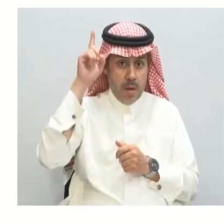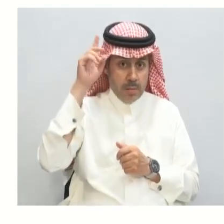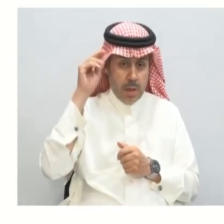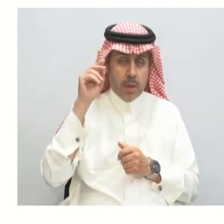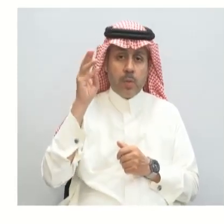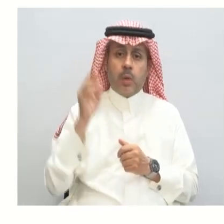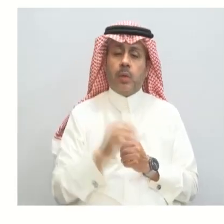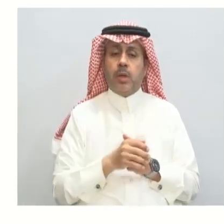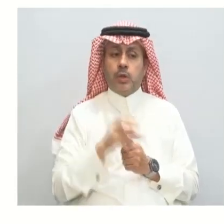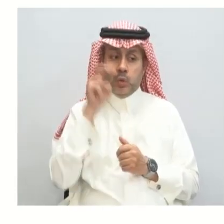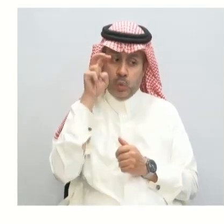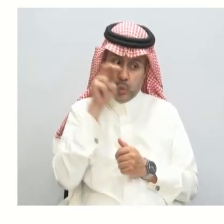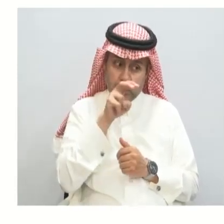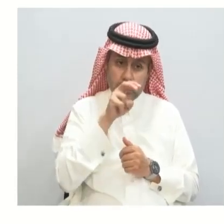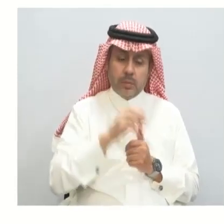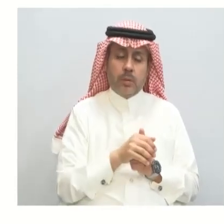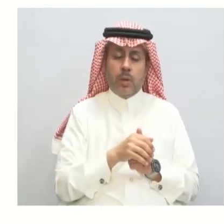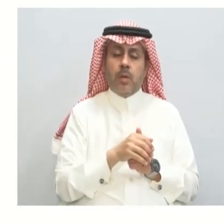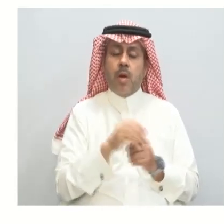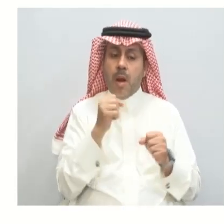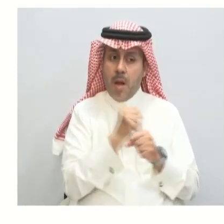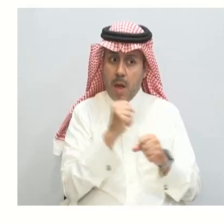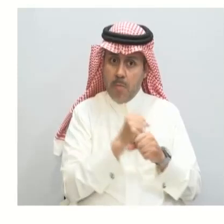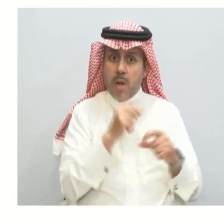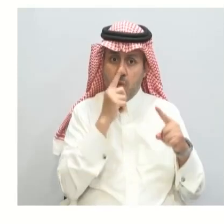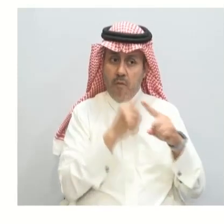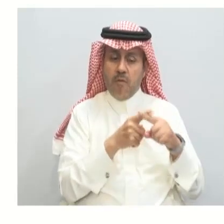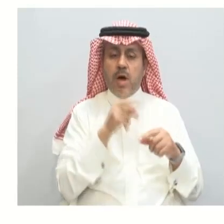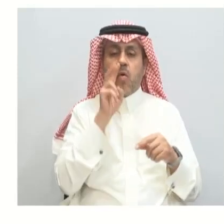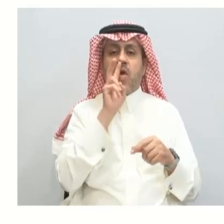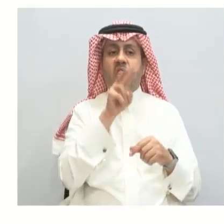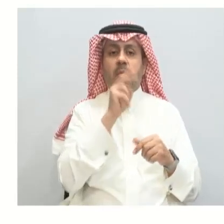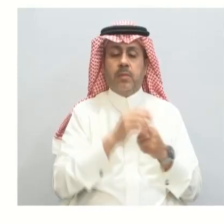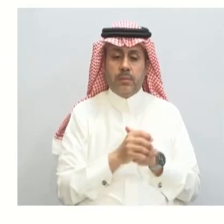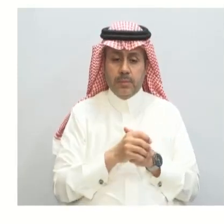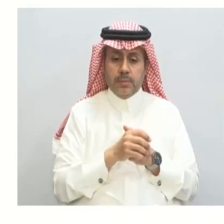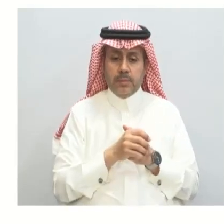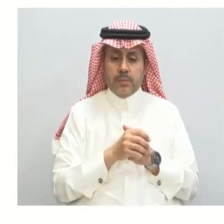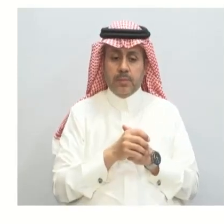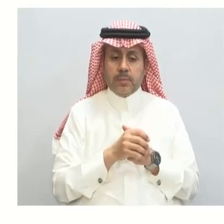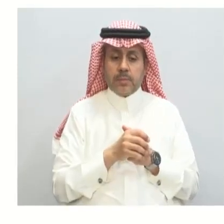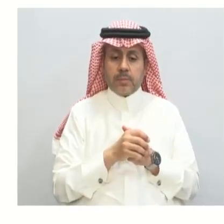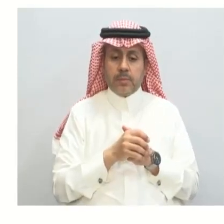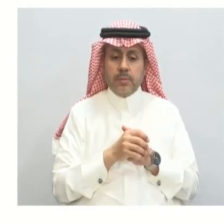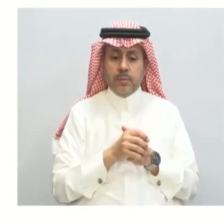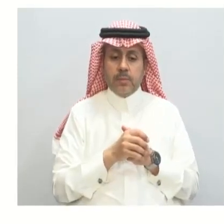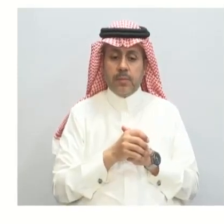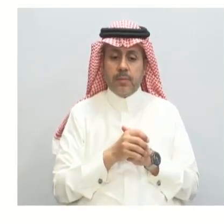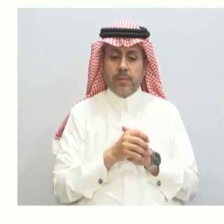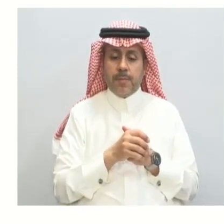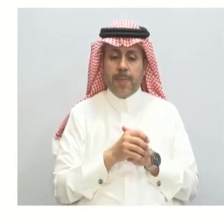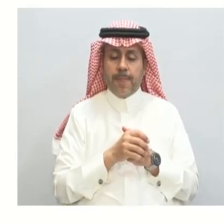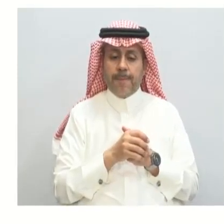وجل سبحانه شاهد على هذا الجحود ثم تاتي الايه الاخرى وانه لحب